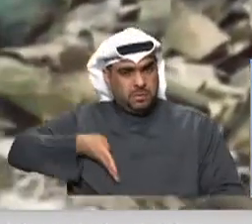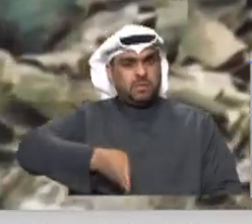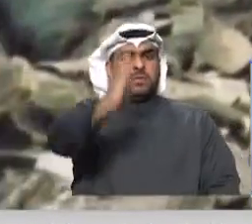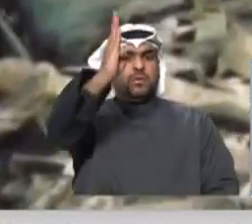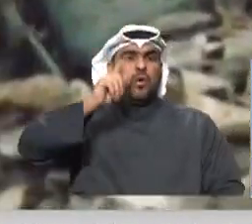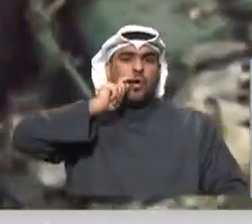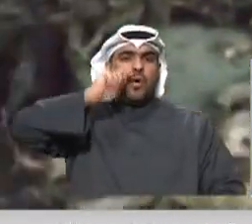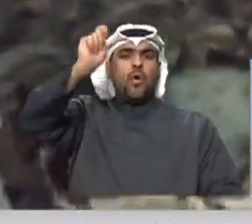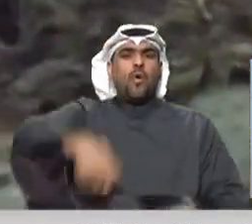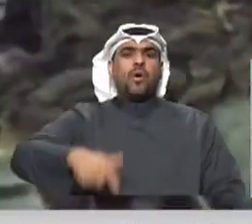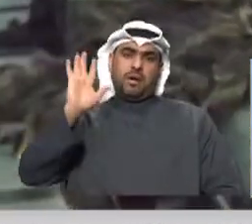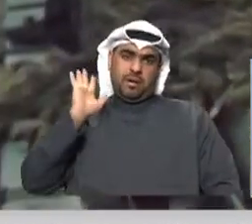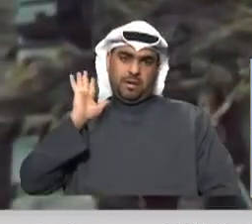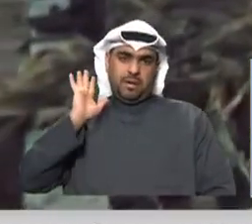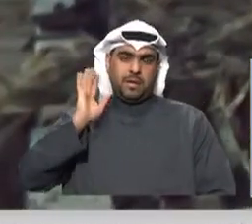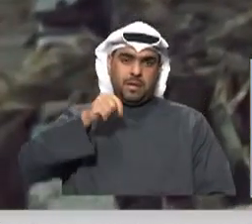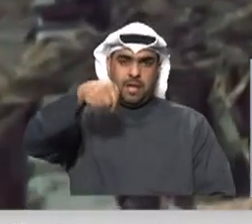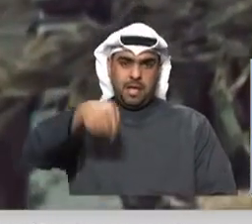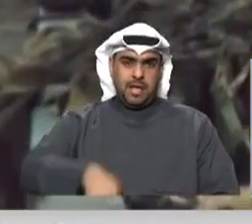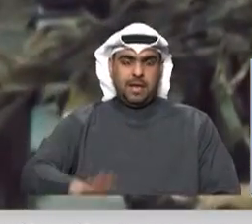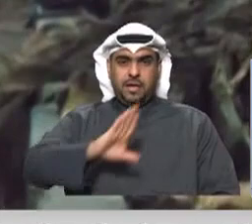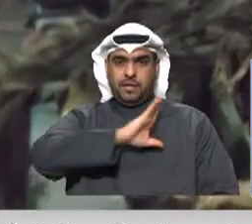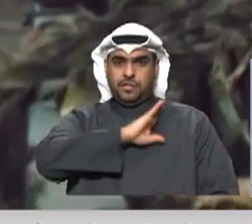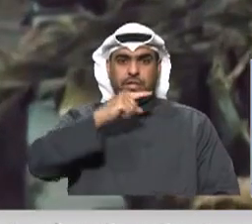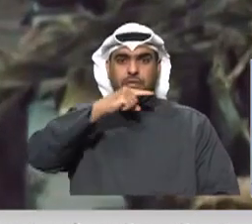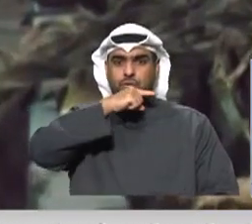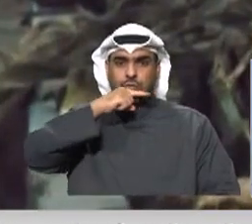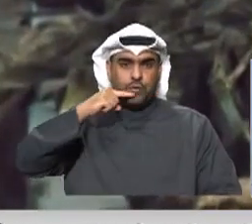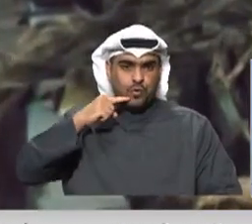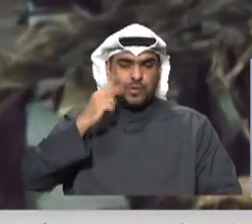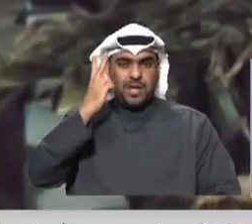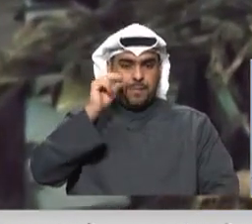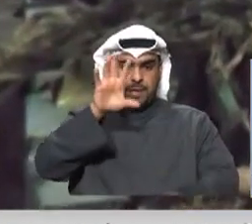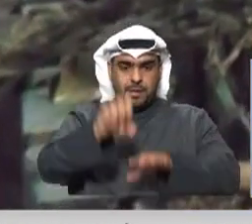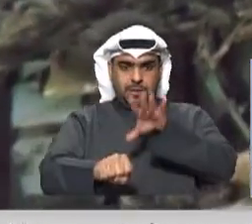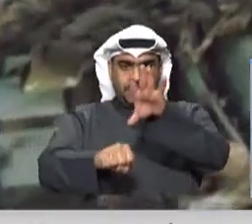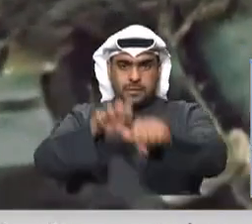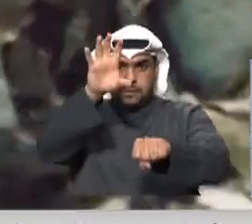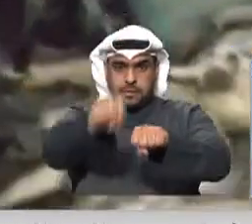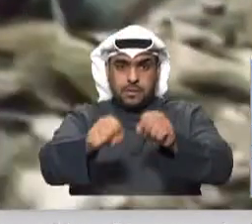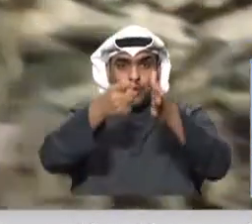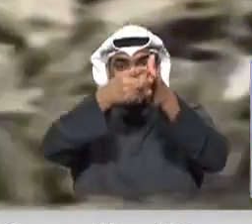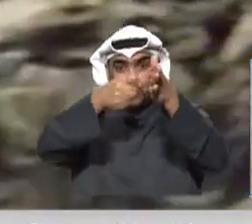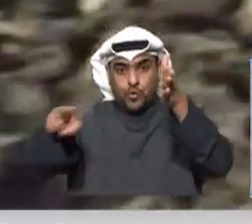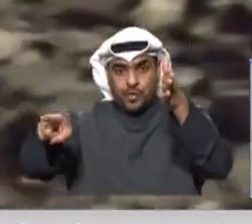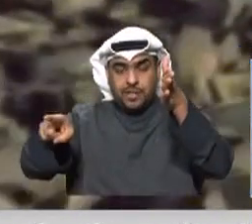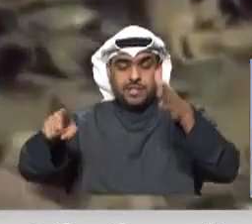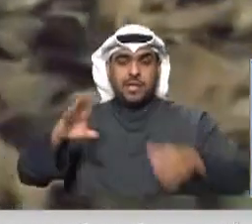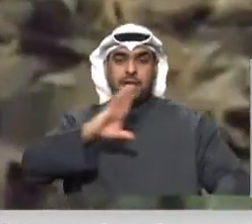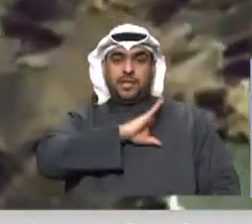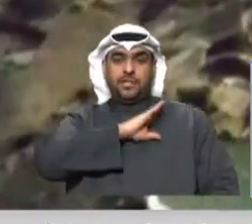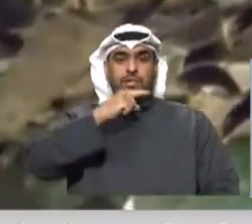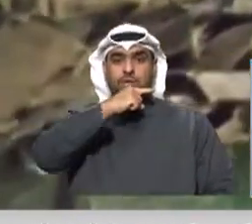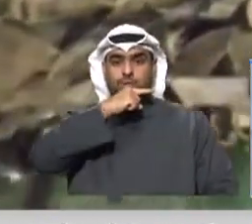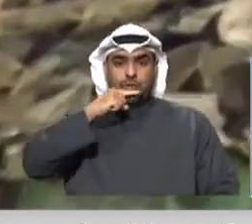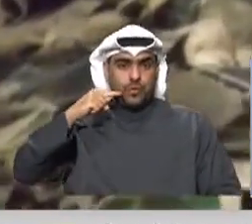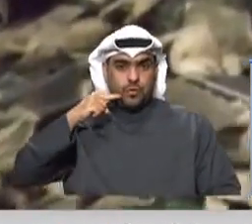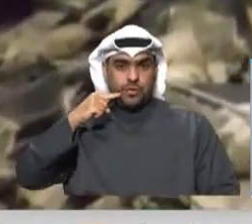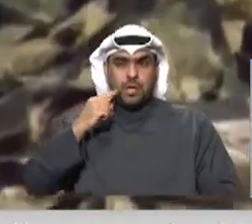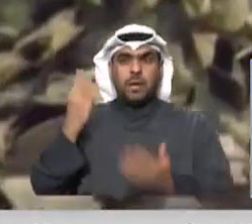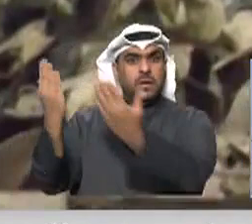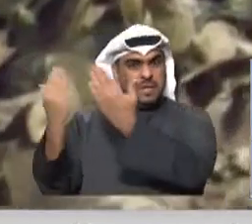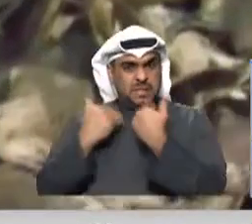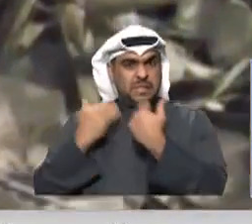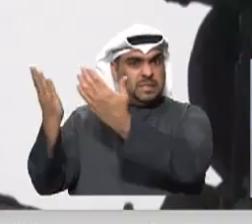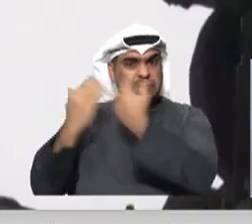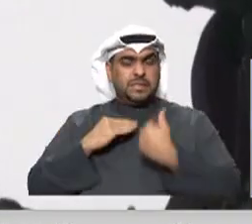اوري خوف و جوليا بوليا واكد الجيش الاوكراني ان القوات الروسيه تحاول اختراق دفاعاته وتحشد قواتها